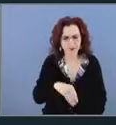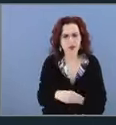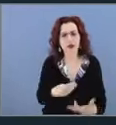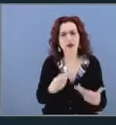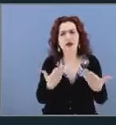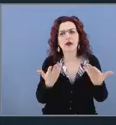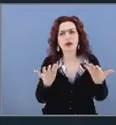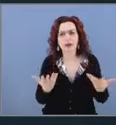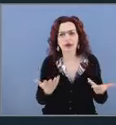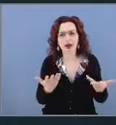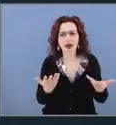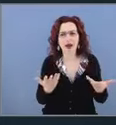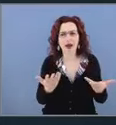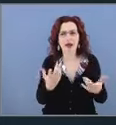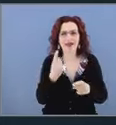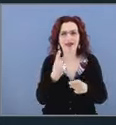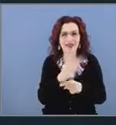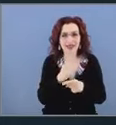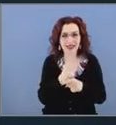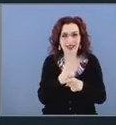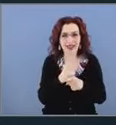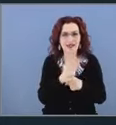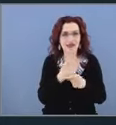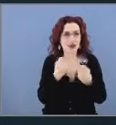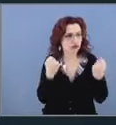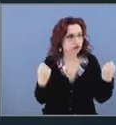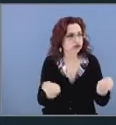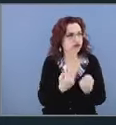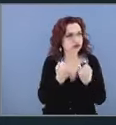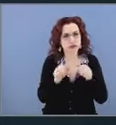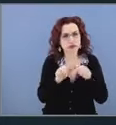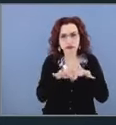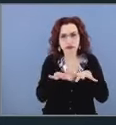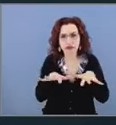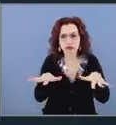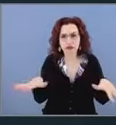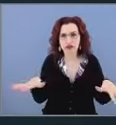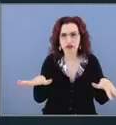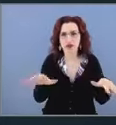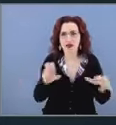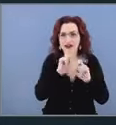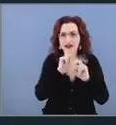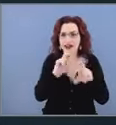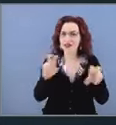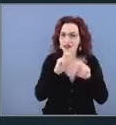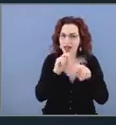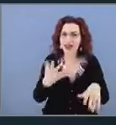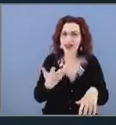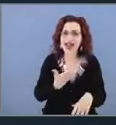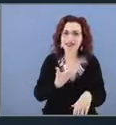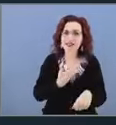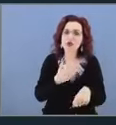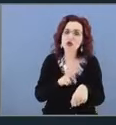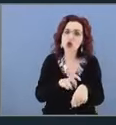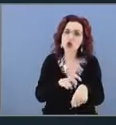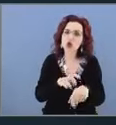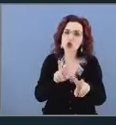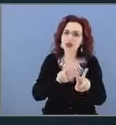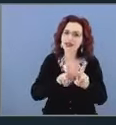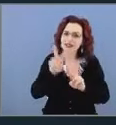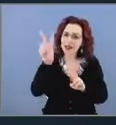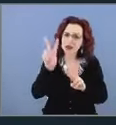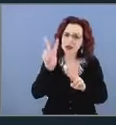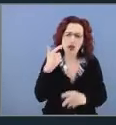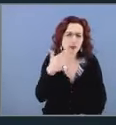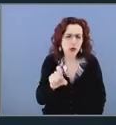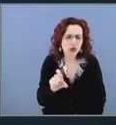diffusione, conoscere che esistono questi dottorati nazionali sull'intelligenza artificiale? Perché lo sforzo del Ministero è proprio